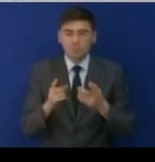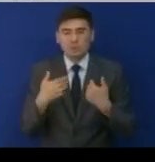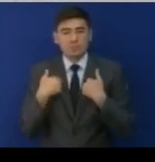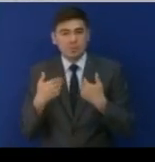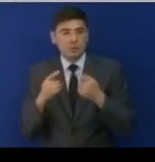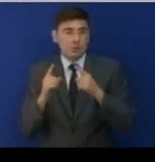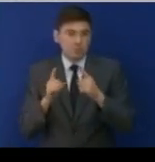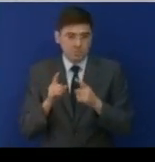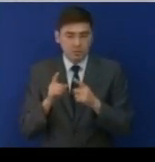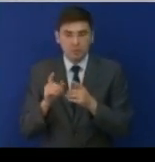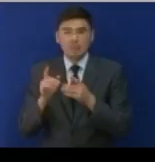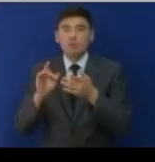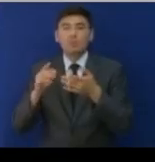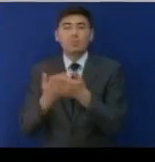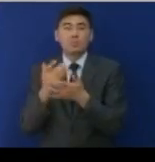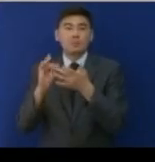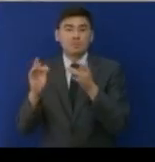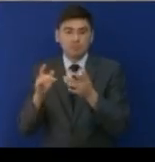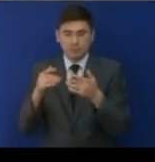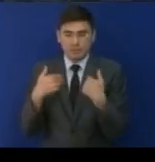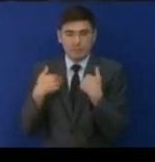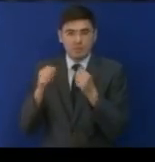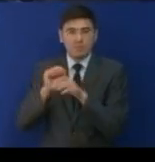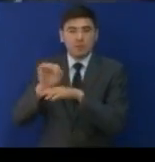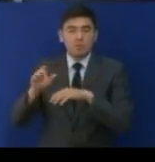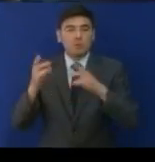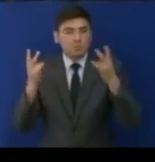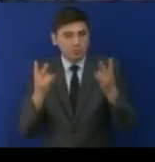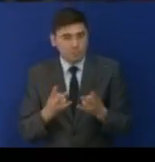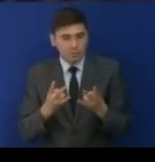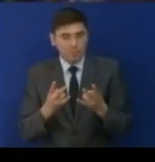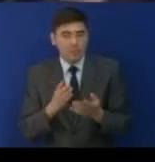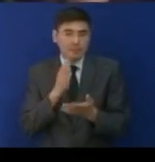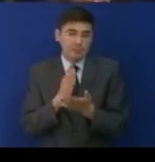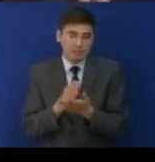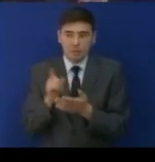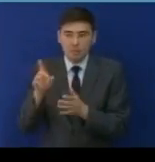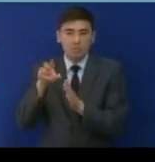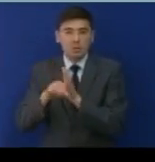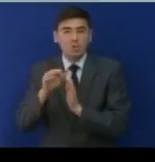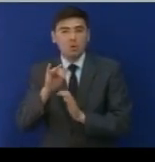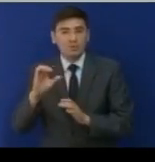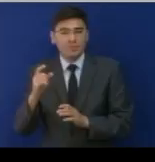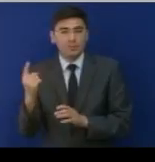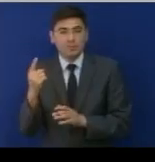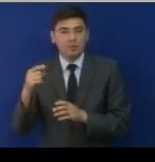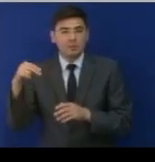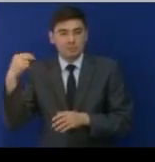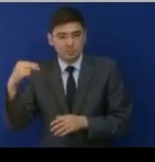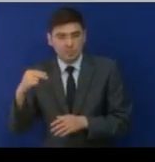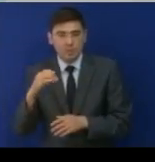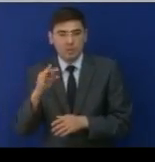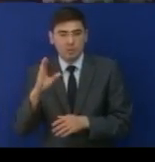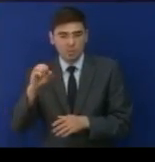новый сайт. На официальном интернет-ресурсе Нурсултана Назарбаева есть несколько отделов, таких как офис первого президента, Совет